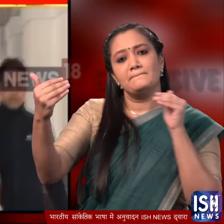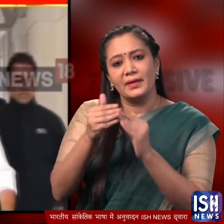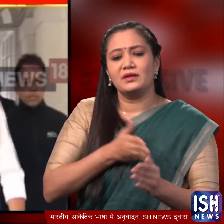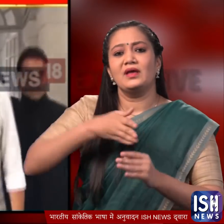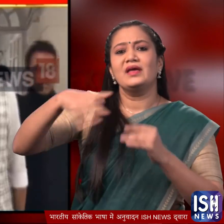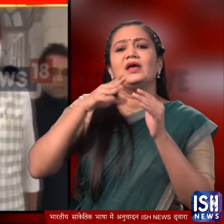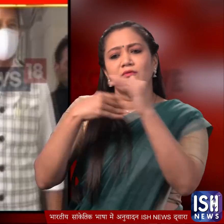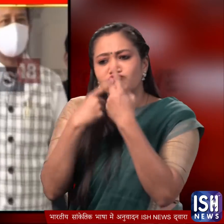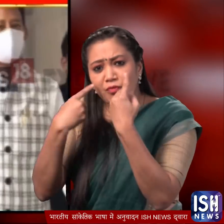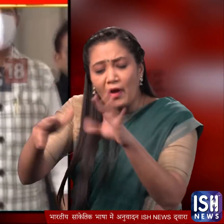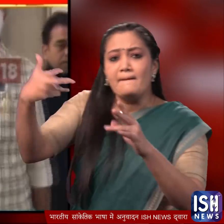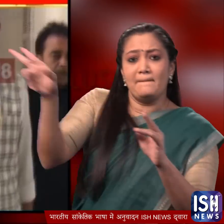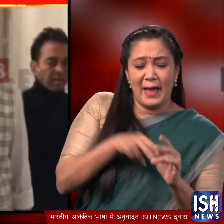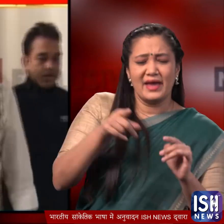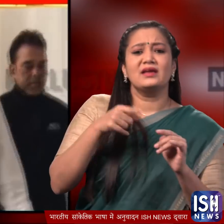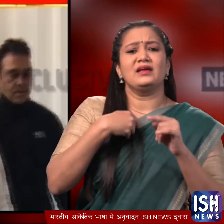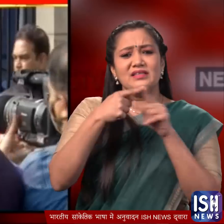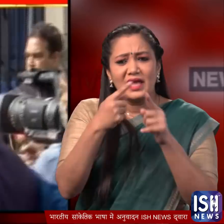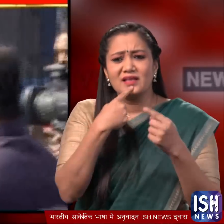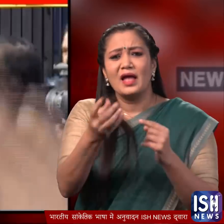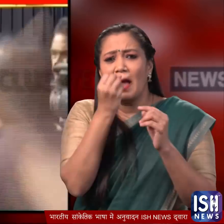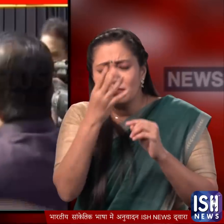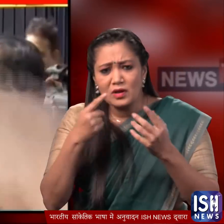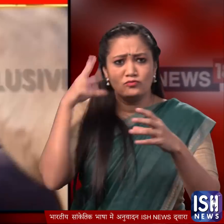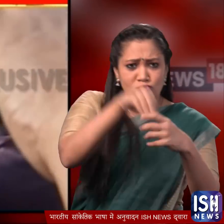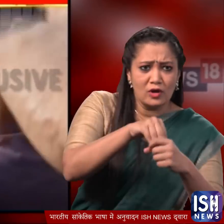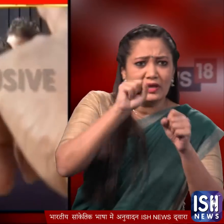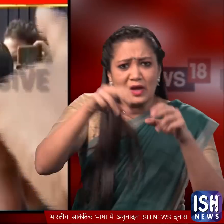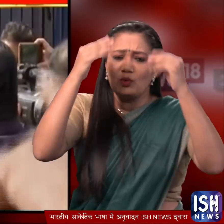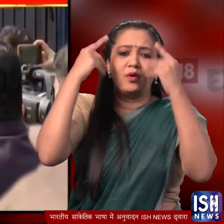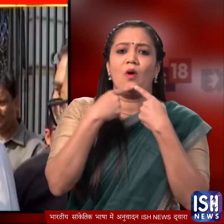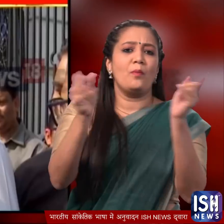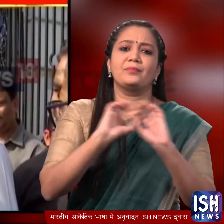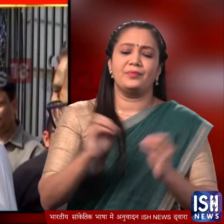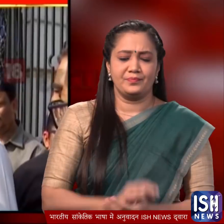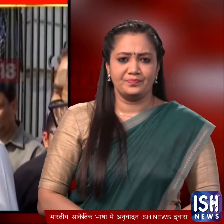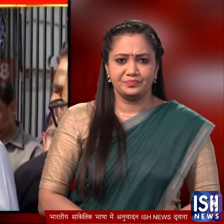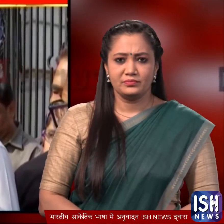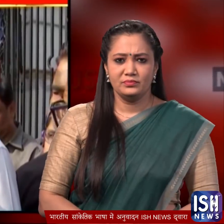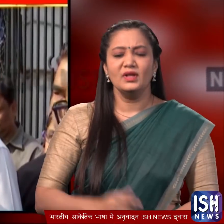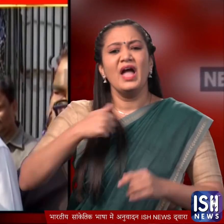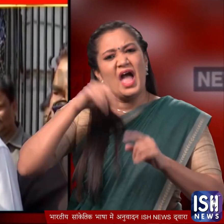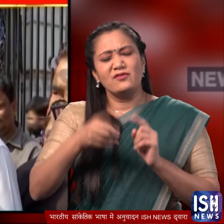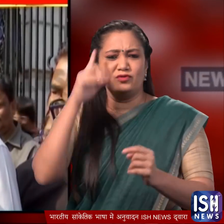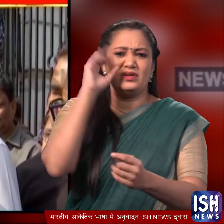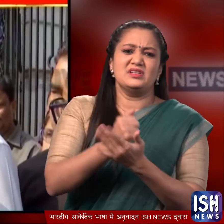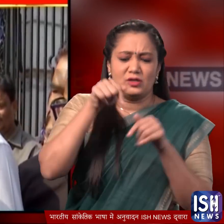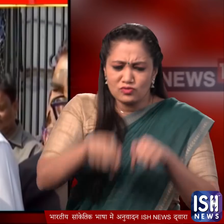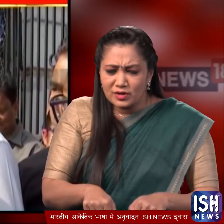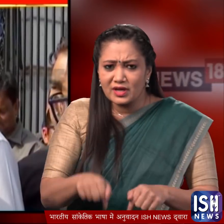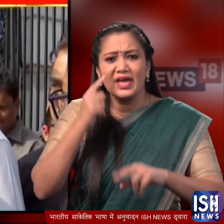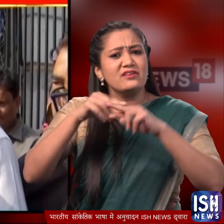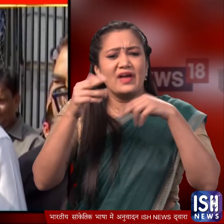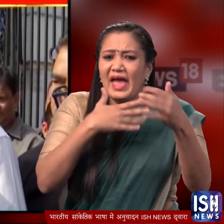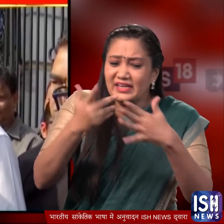यही नहीं, बाहर आने के बाद भी उन्होंने बीजेपी में शामिल होने की बात पर सस्पेंस बनाए रखा। Because I have to take my decision today. So